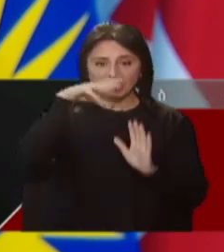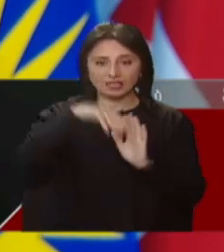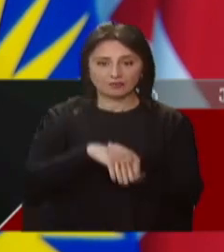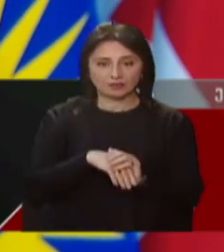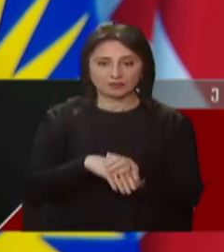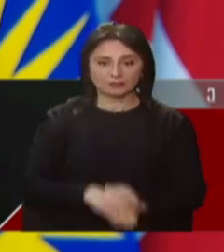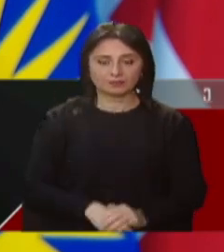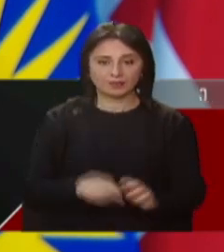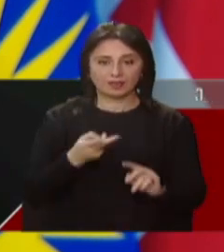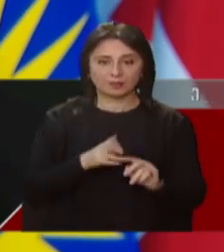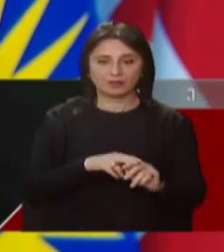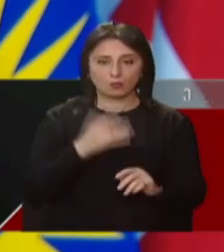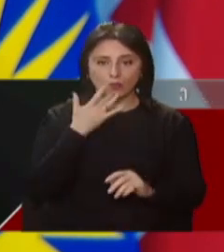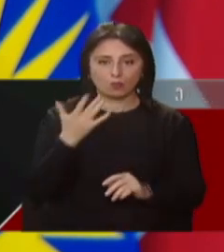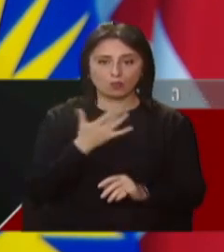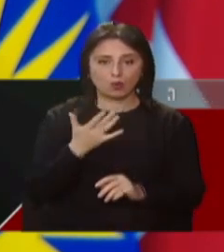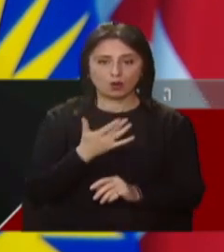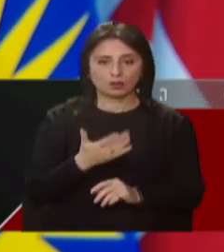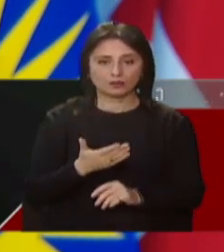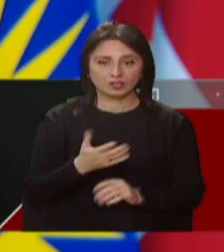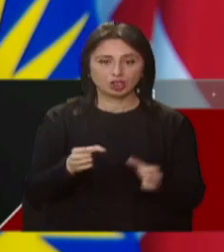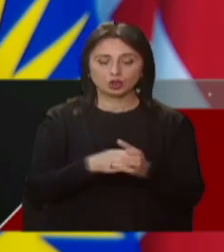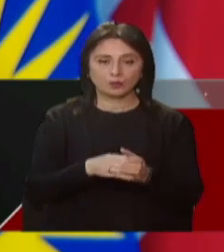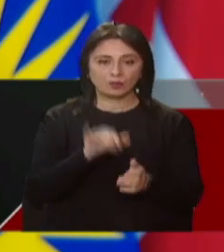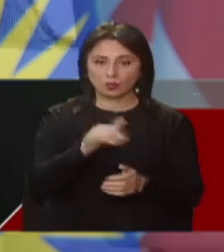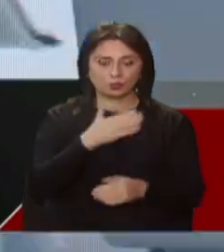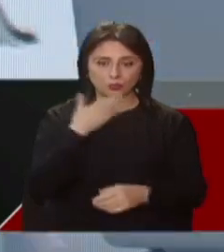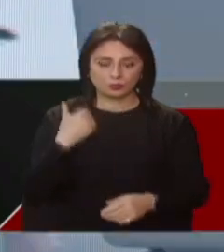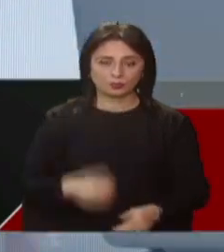შიგთავსი ამ პოლიტიკურ ჯგუფს არ გააჩნია.